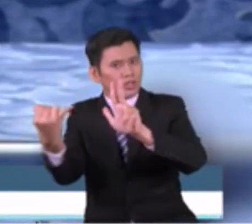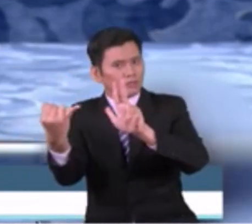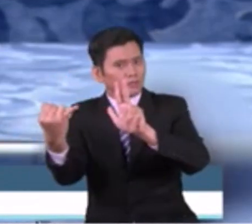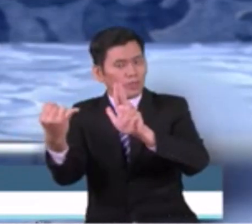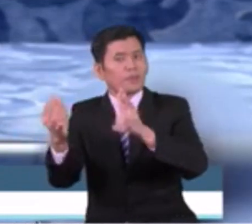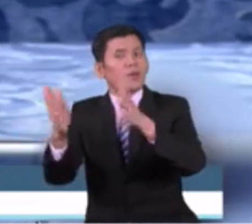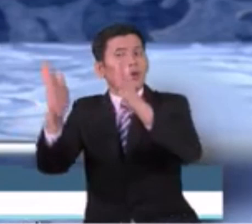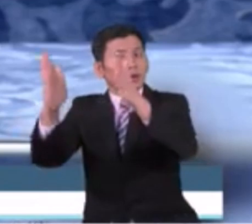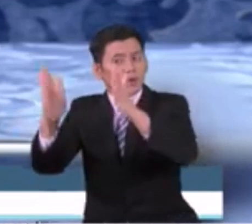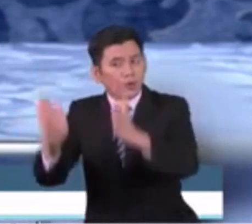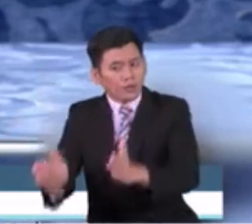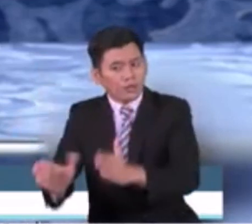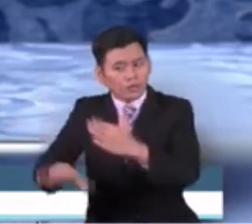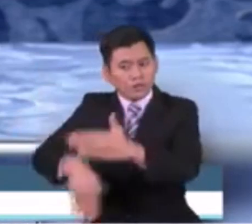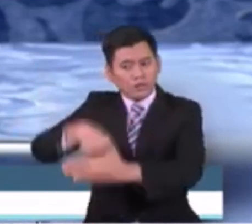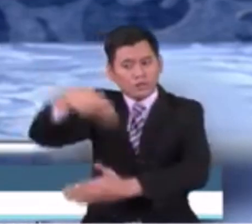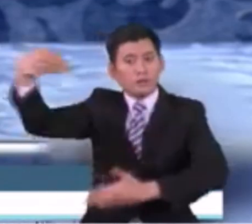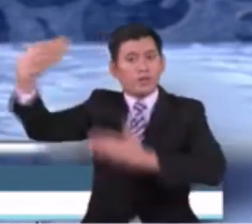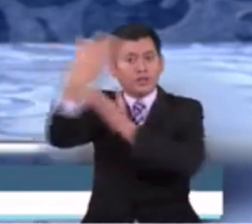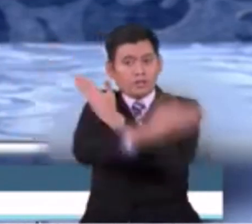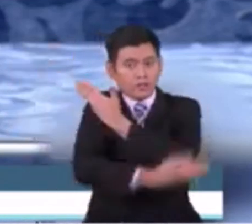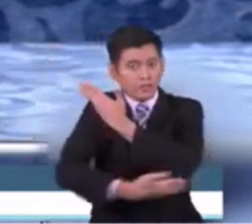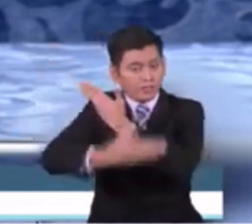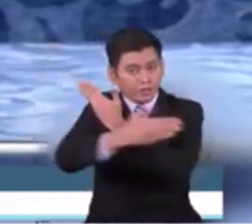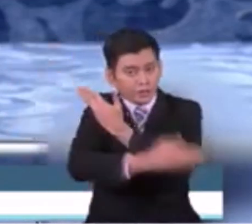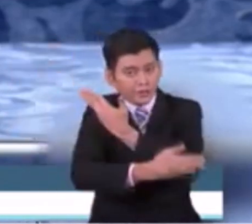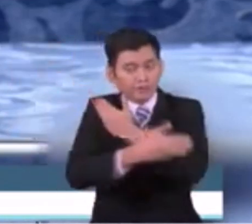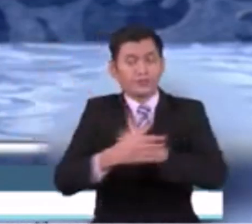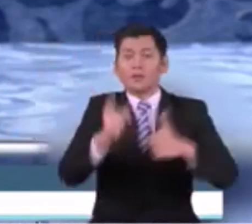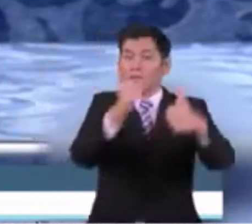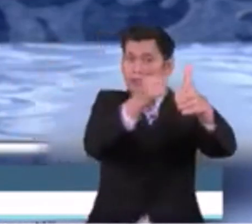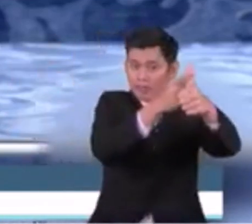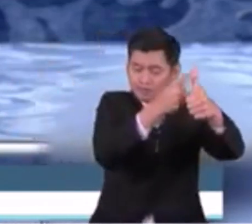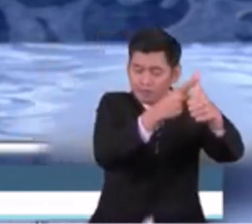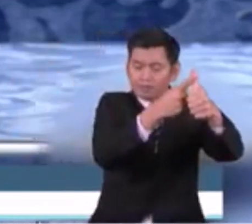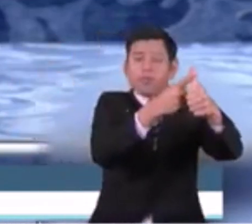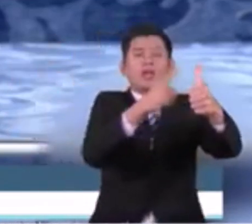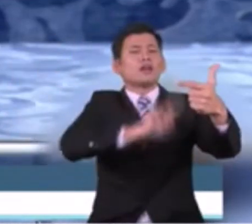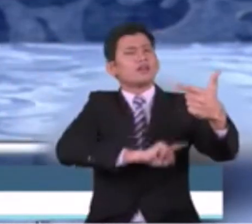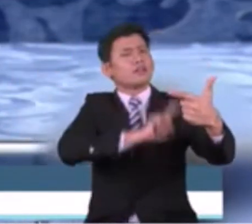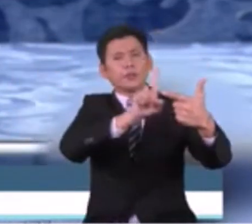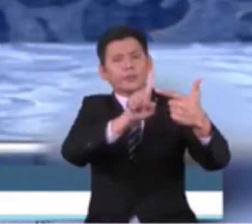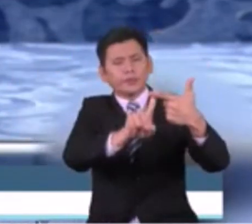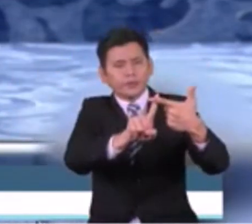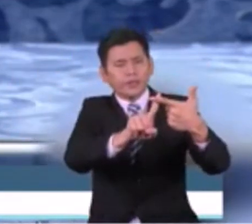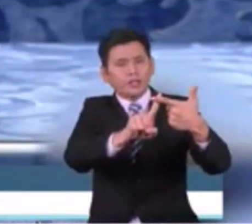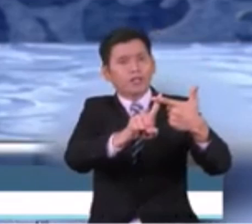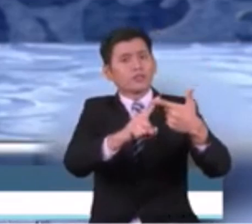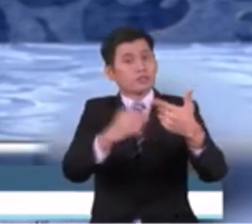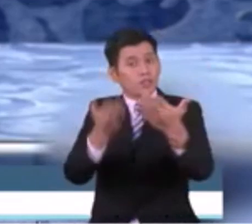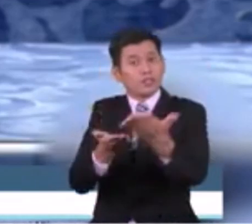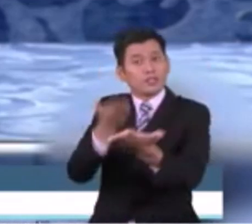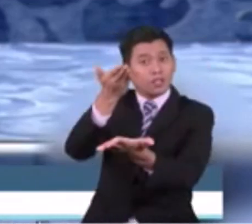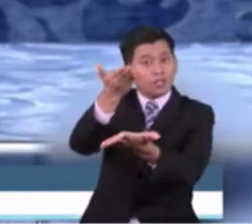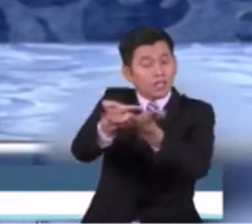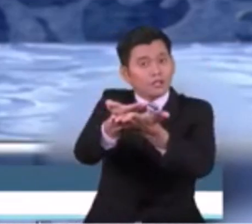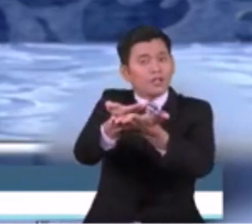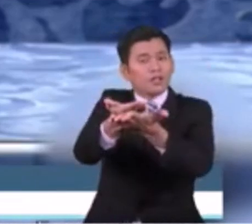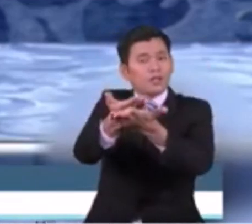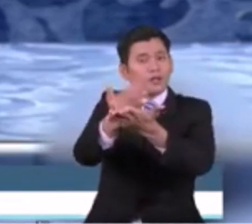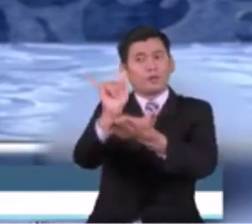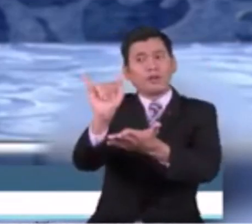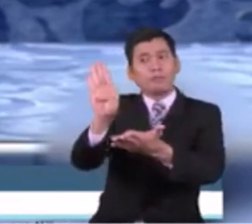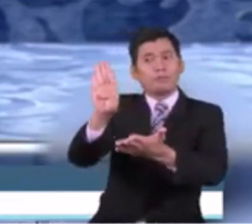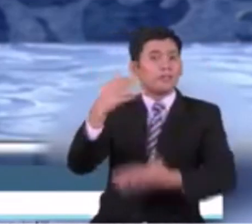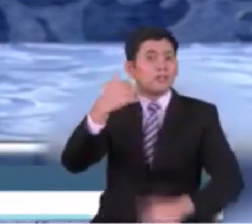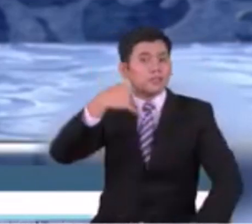asing. Itu pertama. Keduanya, yang juga dibangkitkan oleh yang Muhammad semalam, tentang apa yang saya